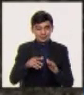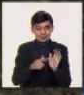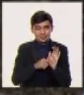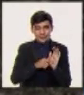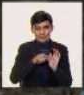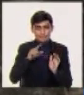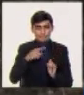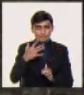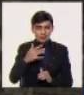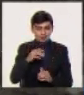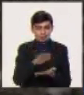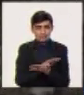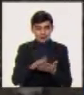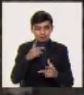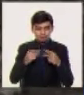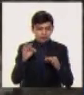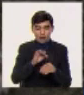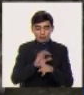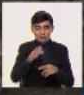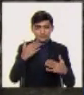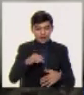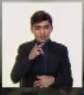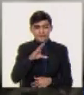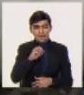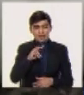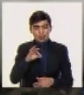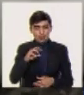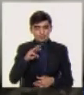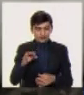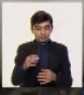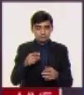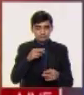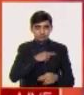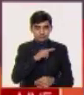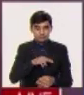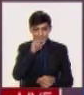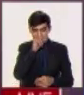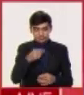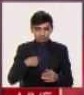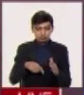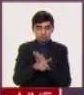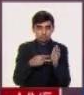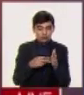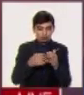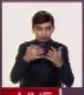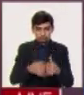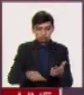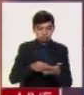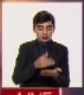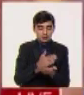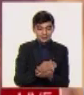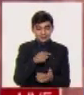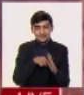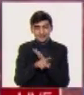миллионов бесплатных доз вакцин. Также в ведомстве начали выплачивать компенсацию за падеж птицы. Стоимость,